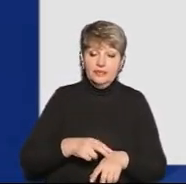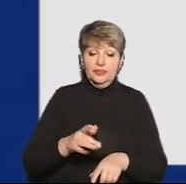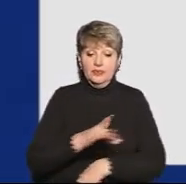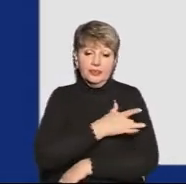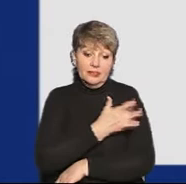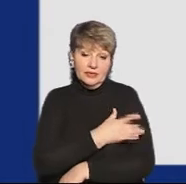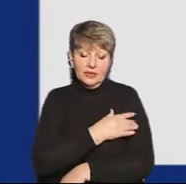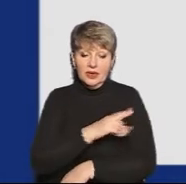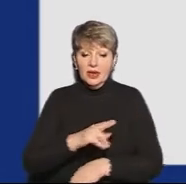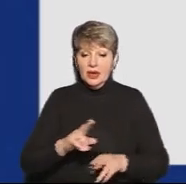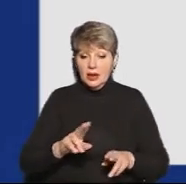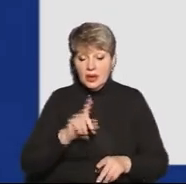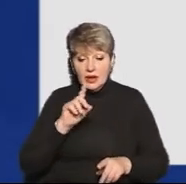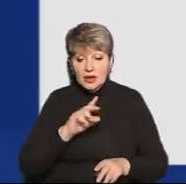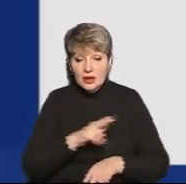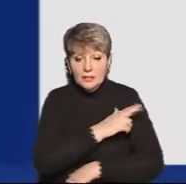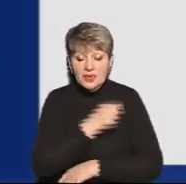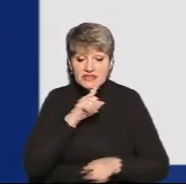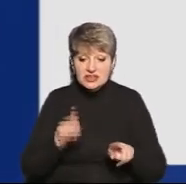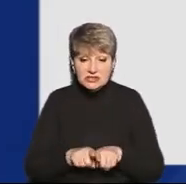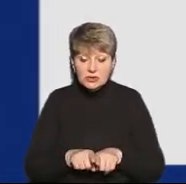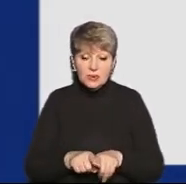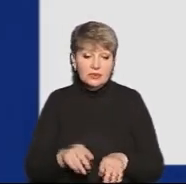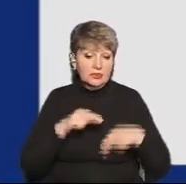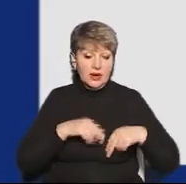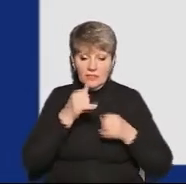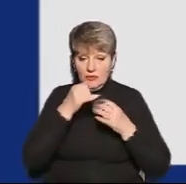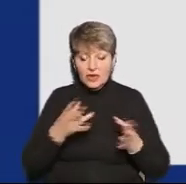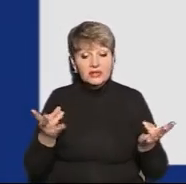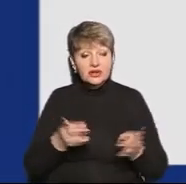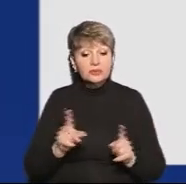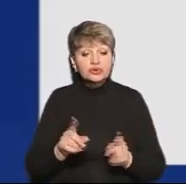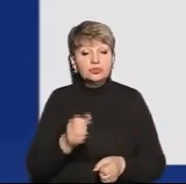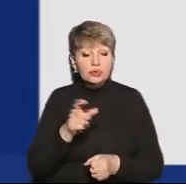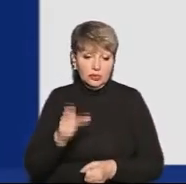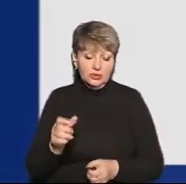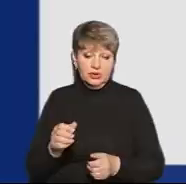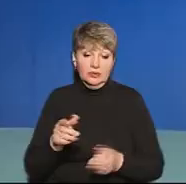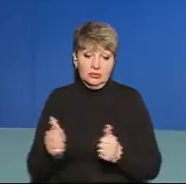медичного персоналу, якби ліжка не працюють. Треба люди, щоб працювали біля хворих.